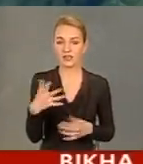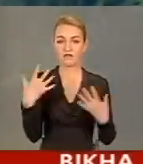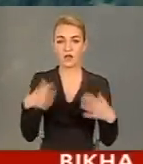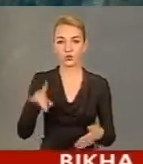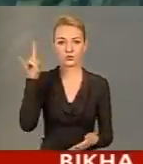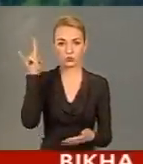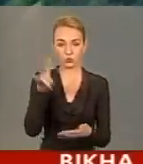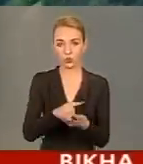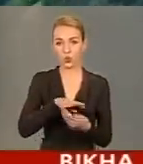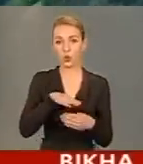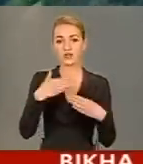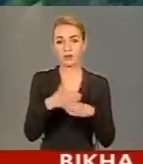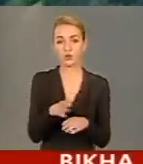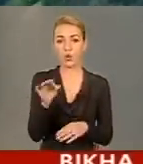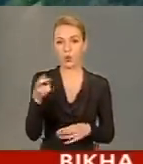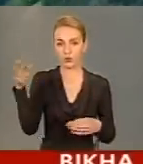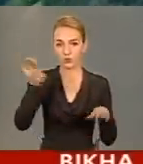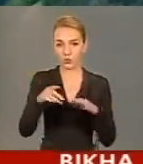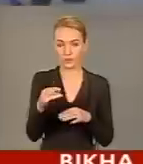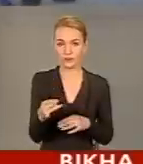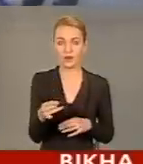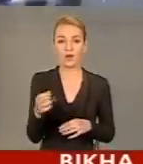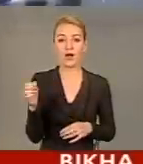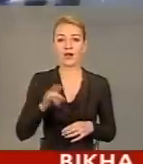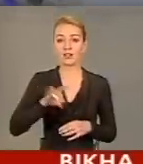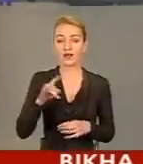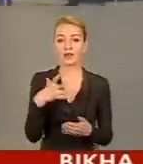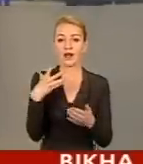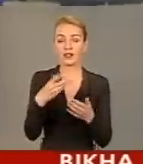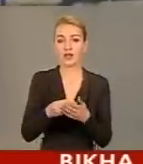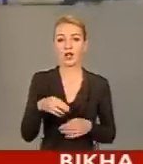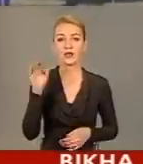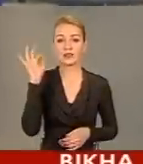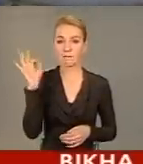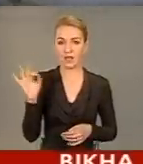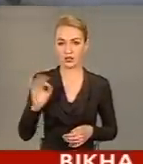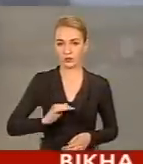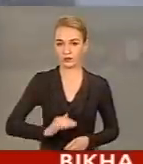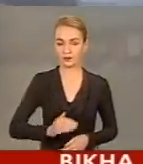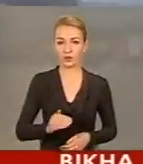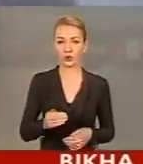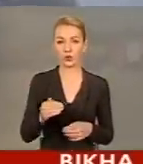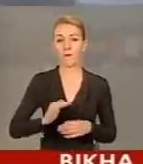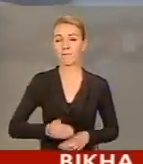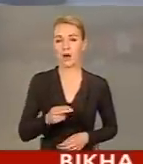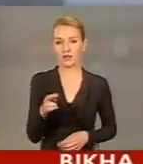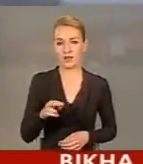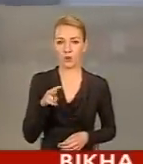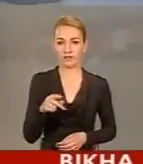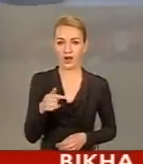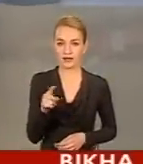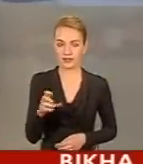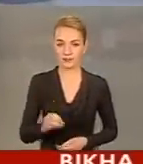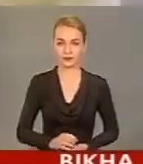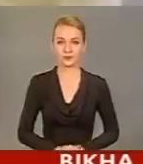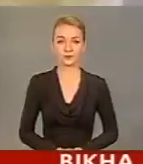і розбилося об схил гори. Лайнер А-320 належав німецькому ловкостові German Wings. Це дочірня компанія Люфтганзи.